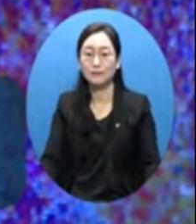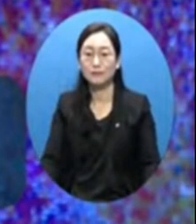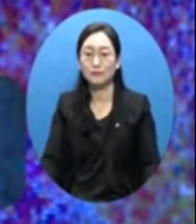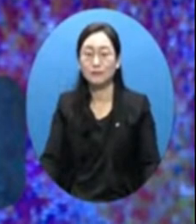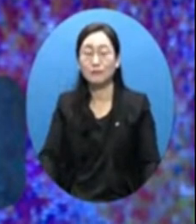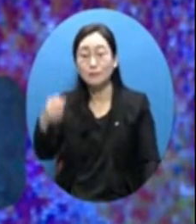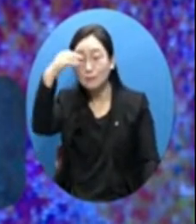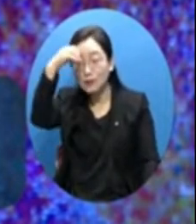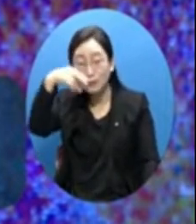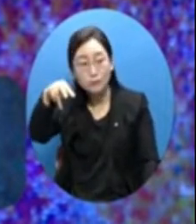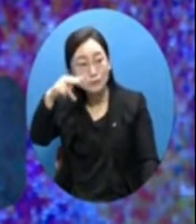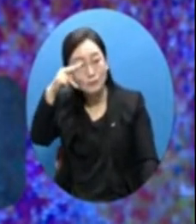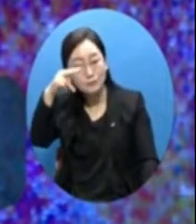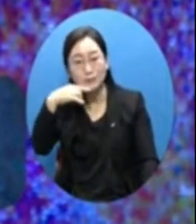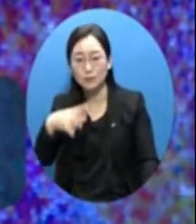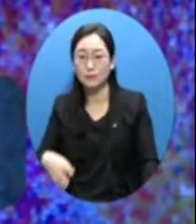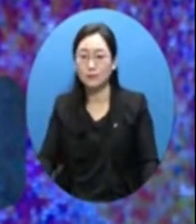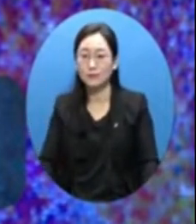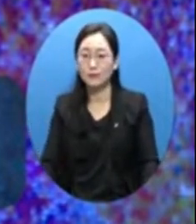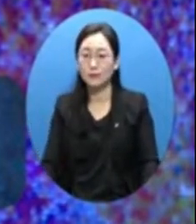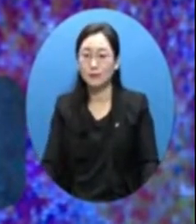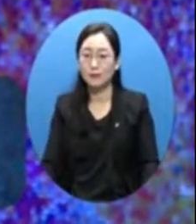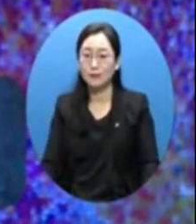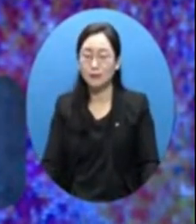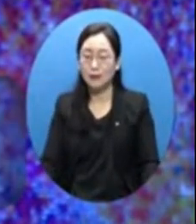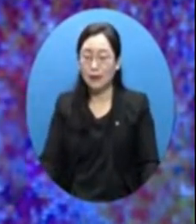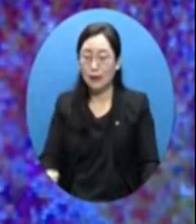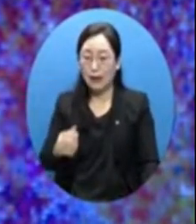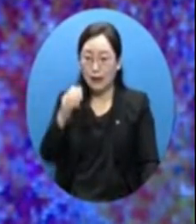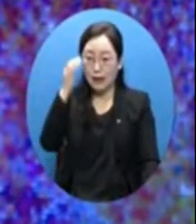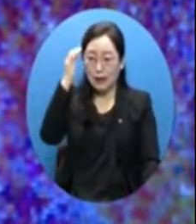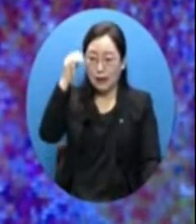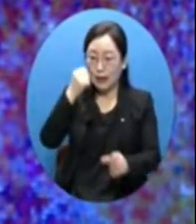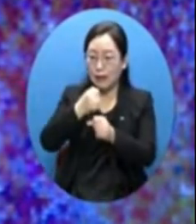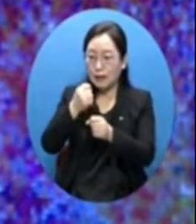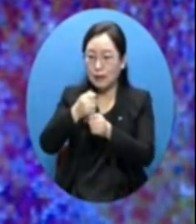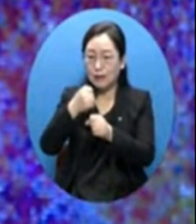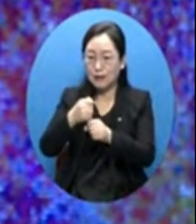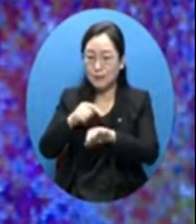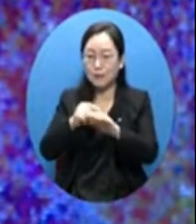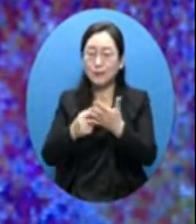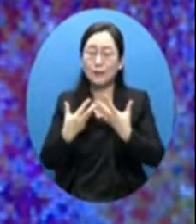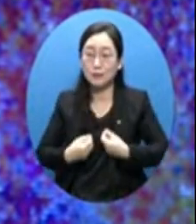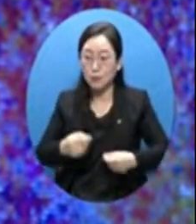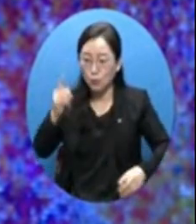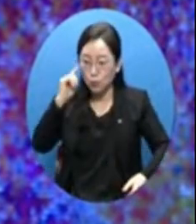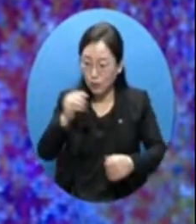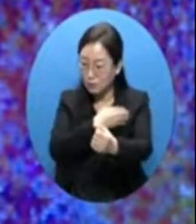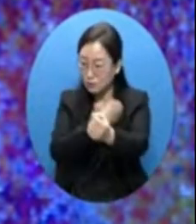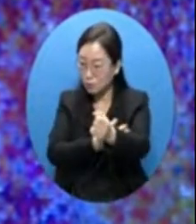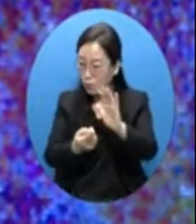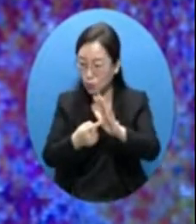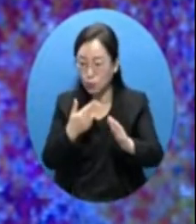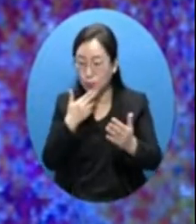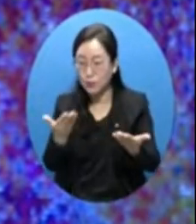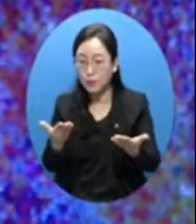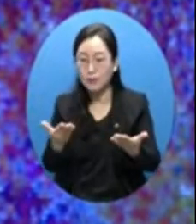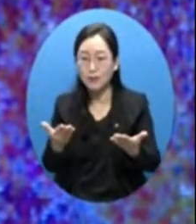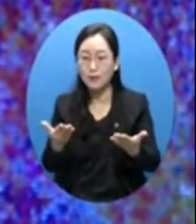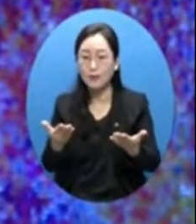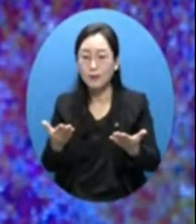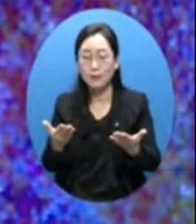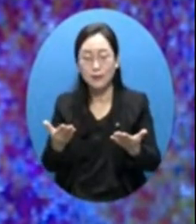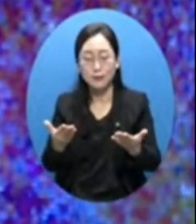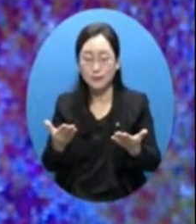멀뚱멀뚱하게 자기만 쳐다봤습니다. 보니 굉장히 당황하고 낙심했습니다. 왜 나에게 능력이 나타나지 않을까.